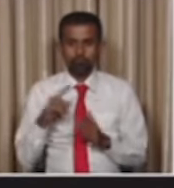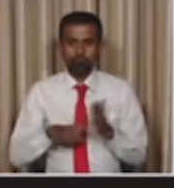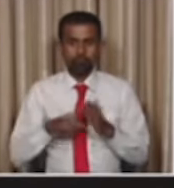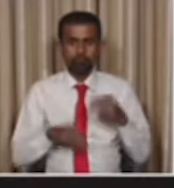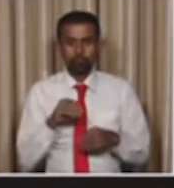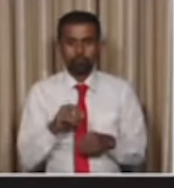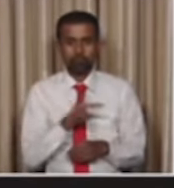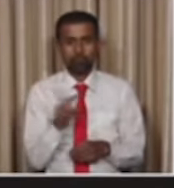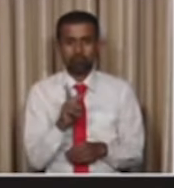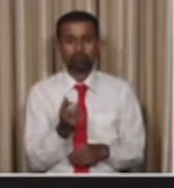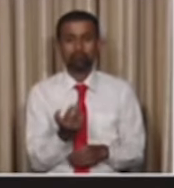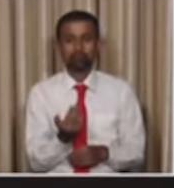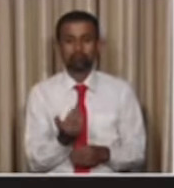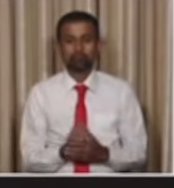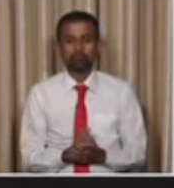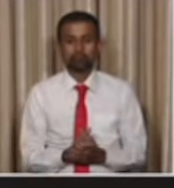විමසීමකට යනවද?